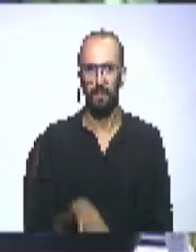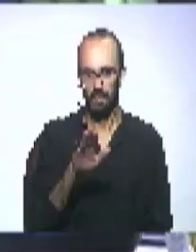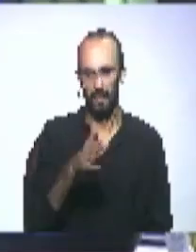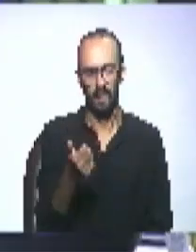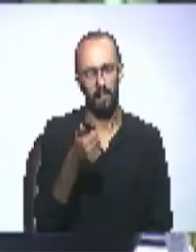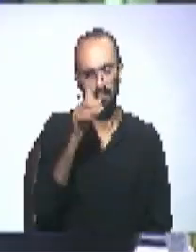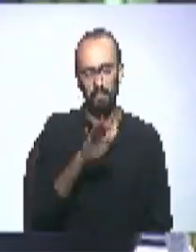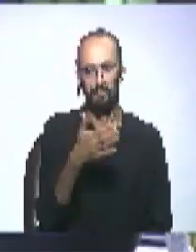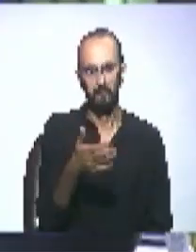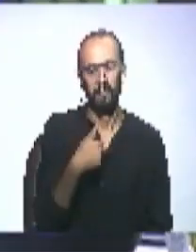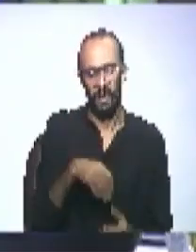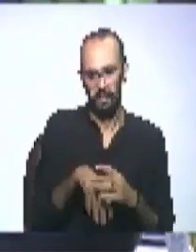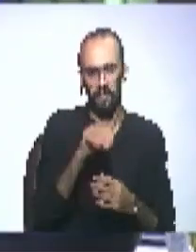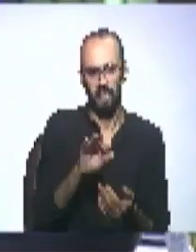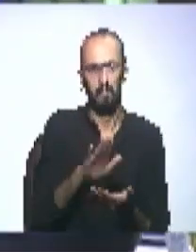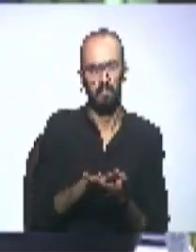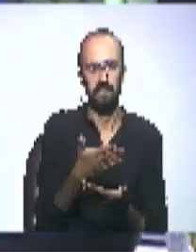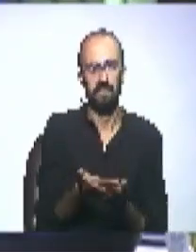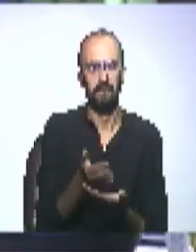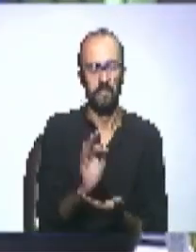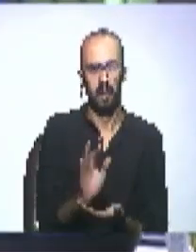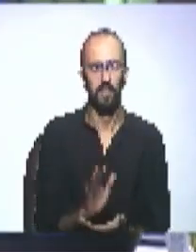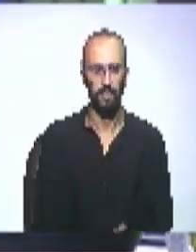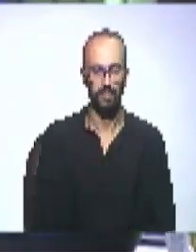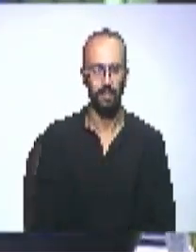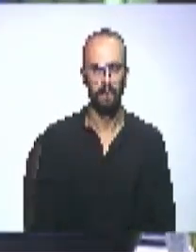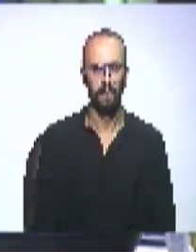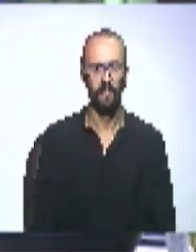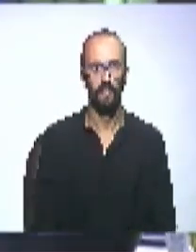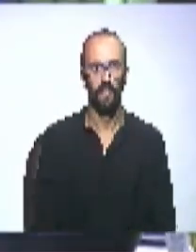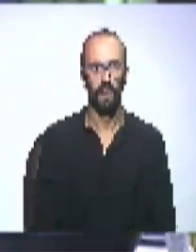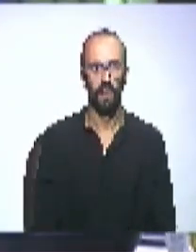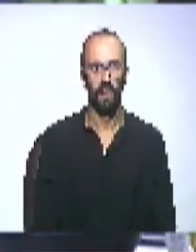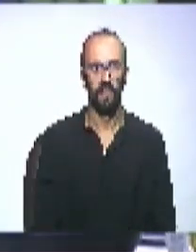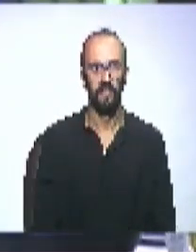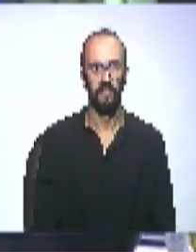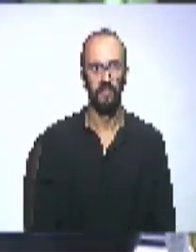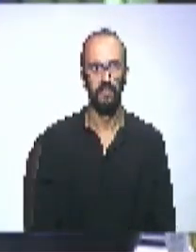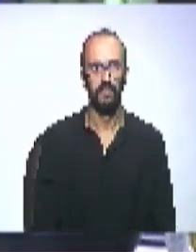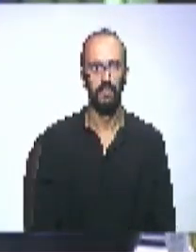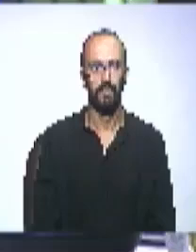في الجريل بقى عادي. زي كده احنا حاطينه زي كده في الطاسه. بنسوي في الطاسه بنسوي على الجريل.